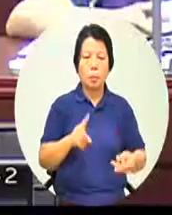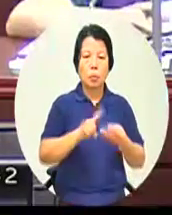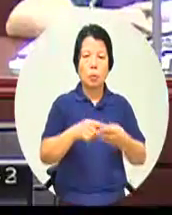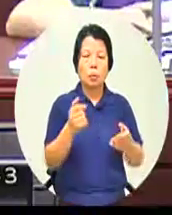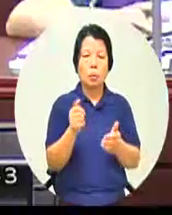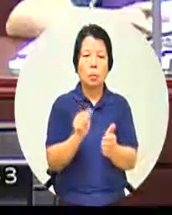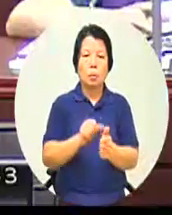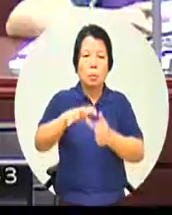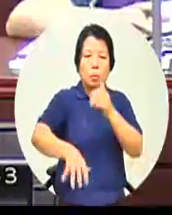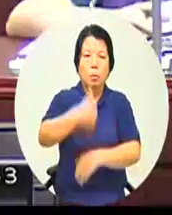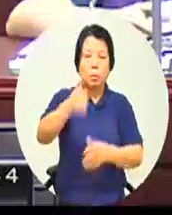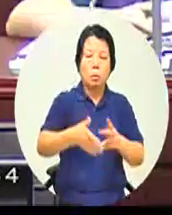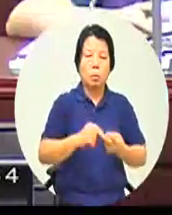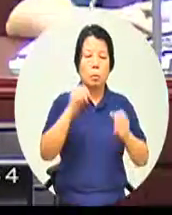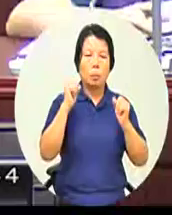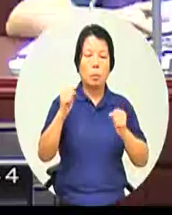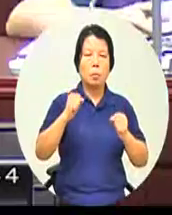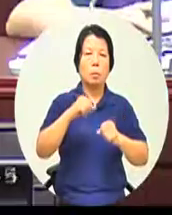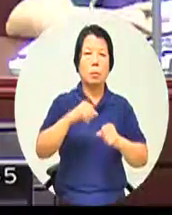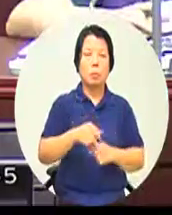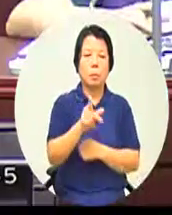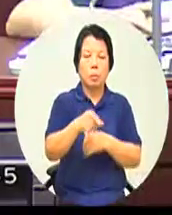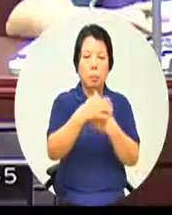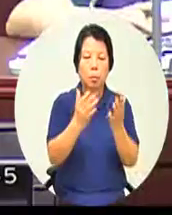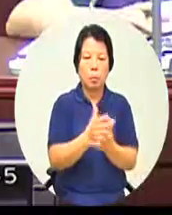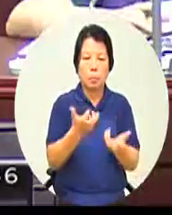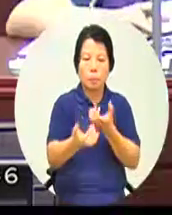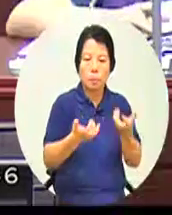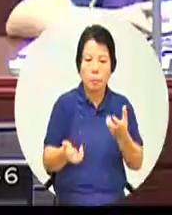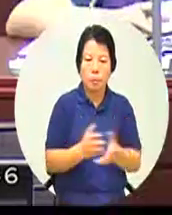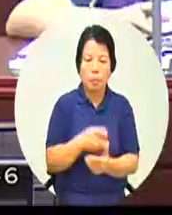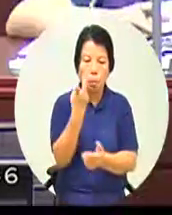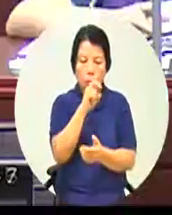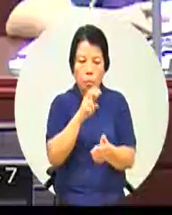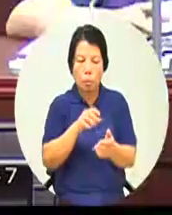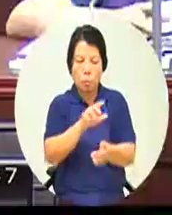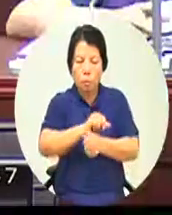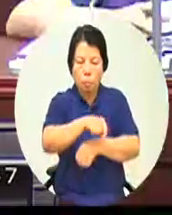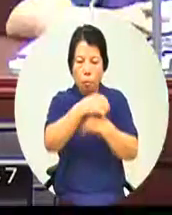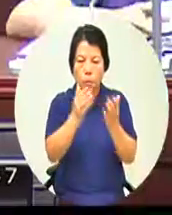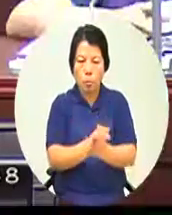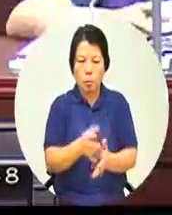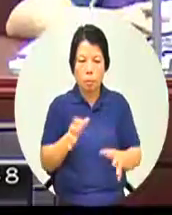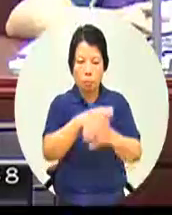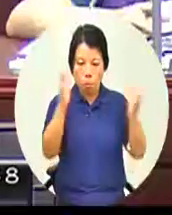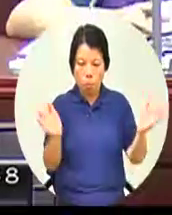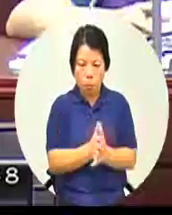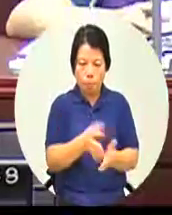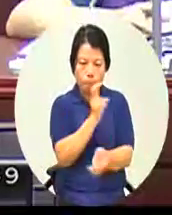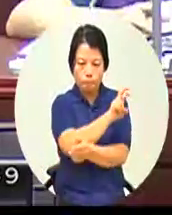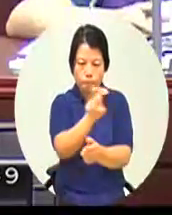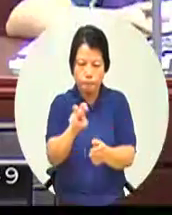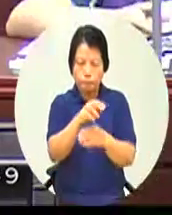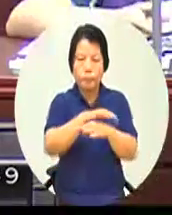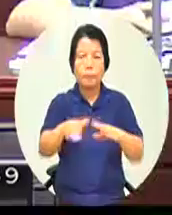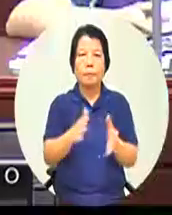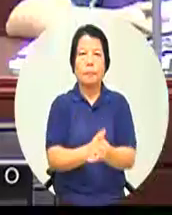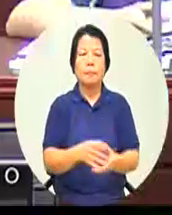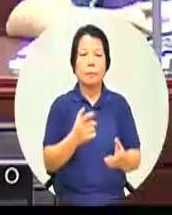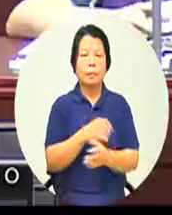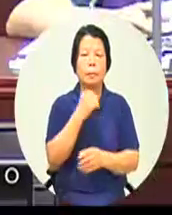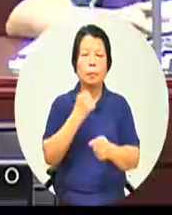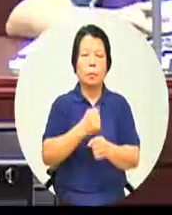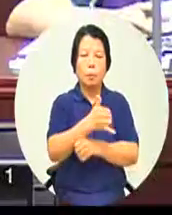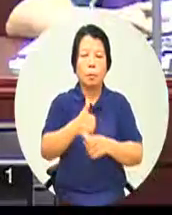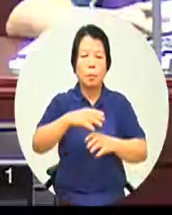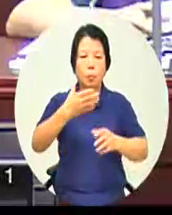跟体健科还有我们分区的督学做一个全面的清查，以了解他的问题。那员工辅助合作社，